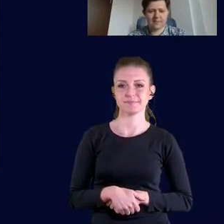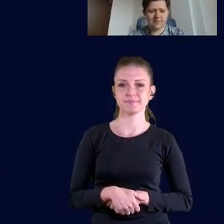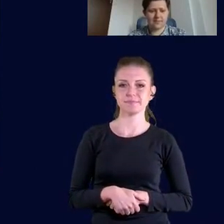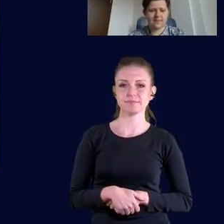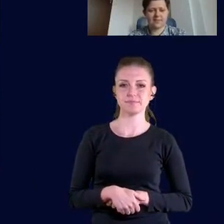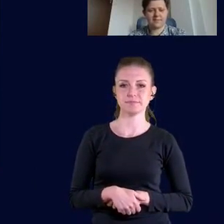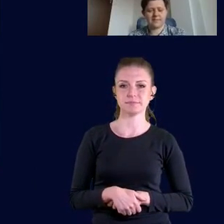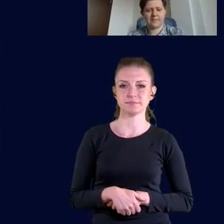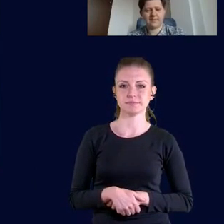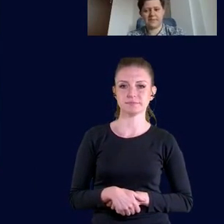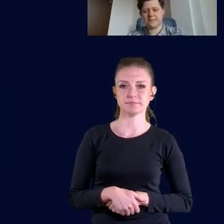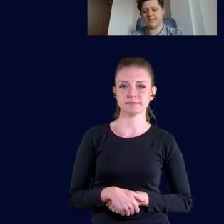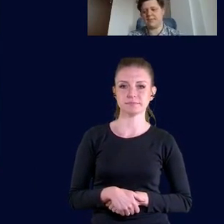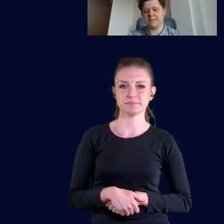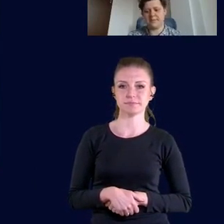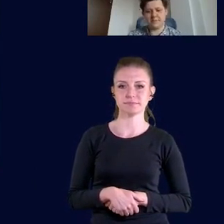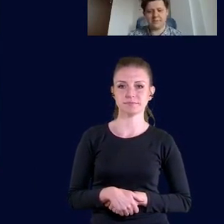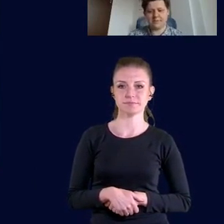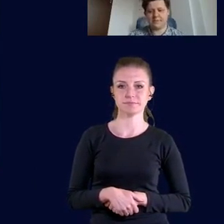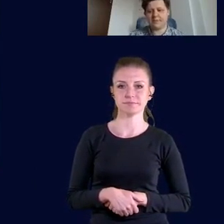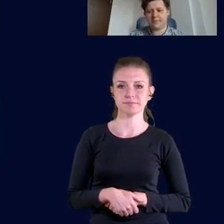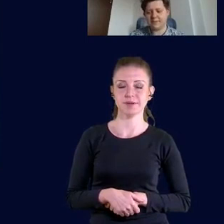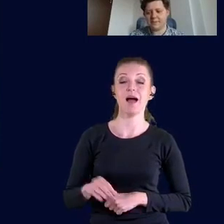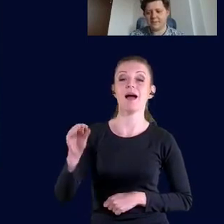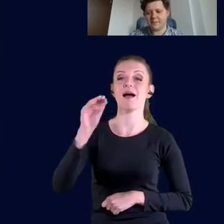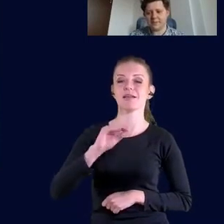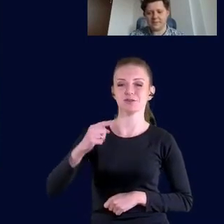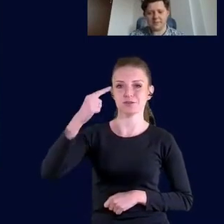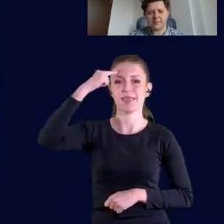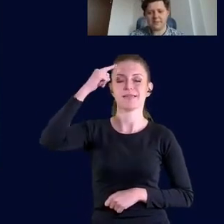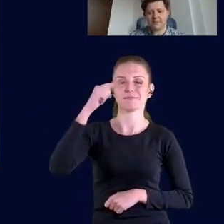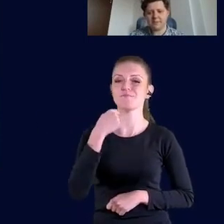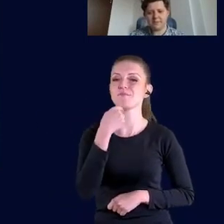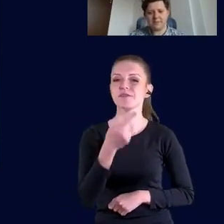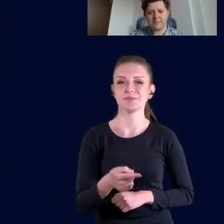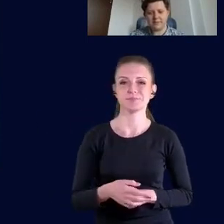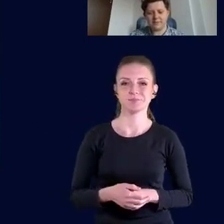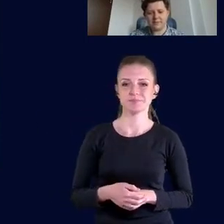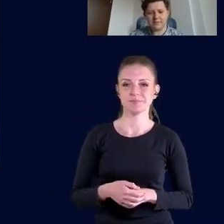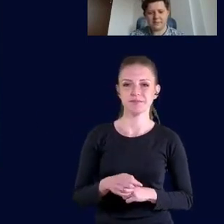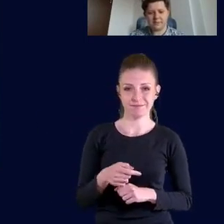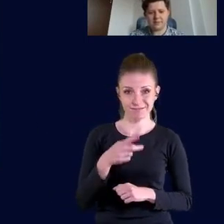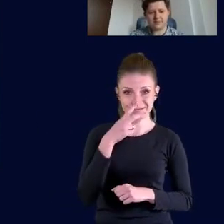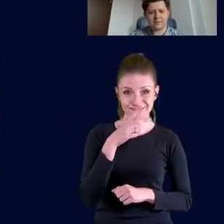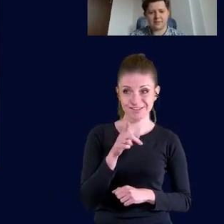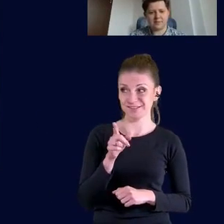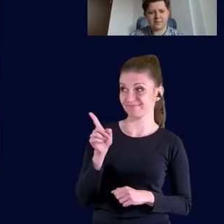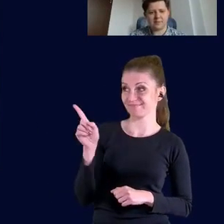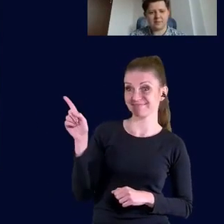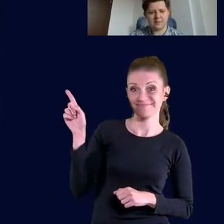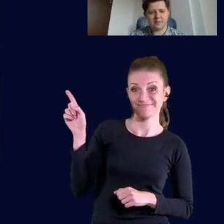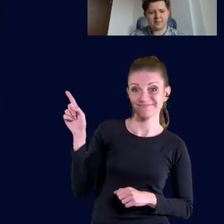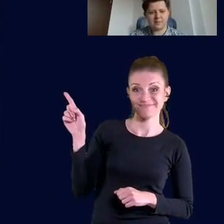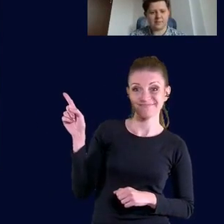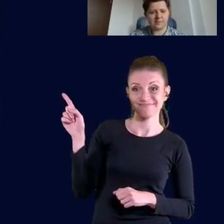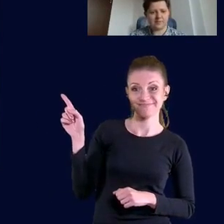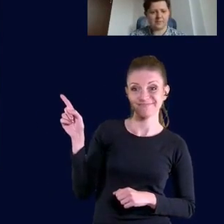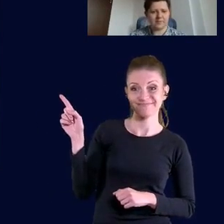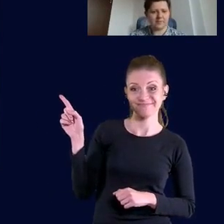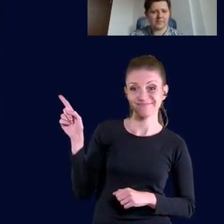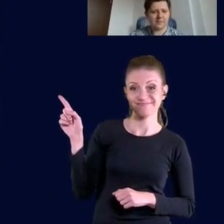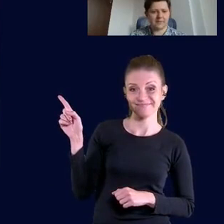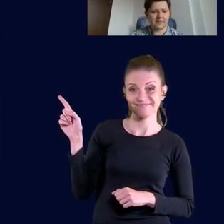teraz zapraszamy Oczywiście jeszcze może dodam że Jak państwo widzicie jak tutaj panie mamy do